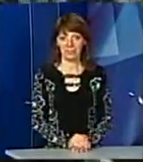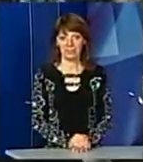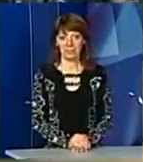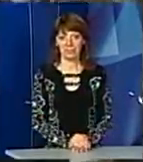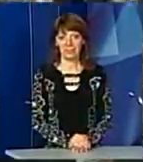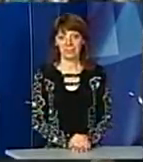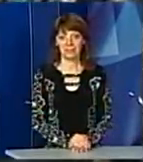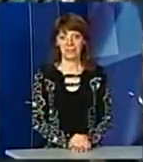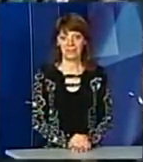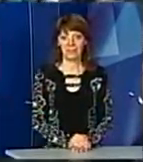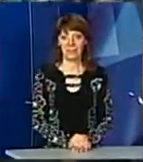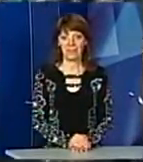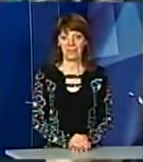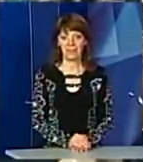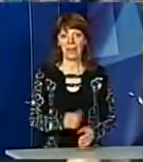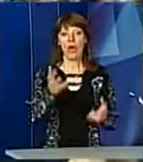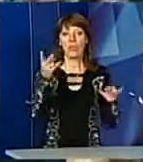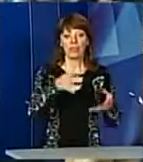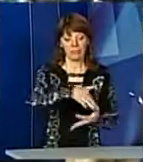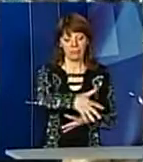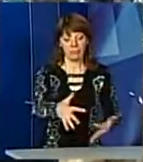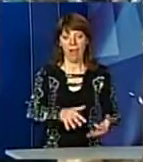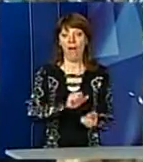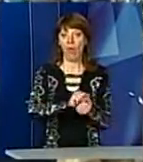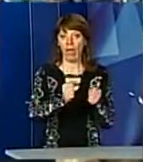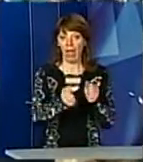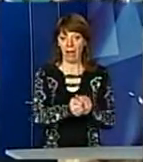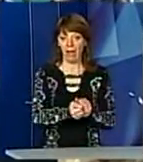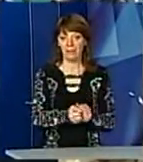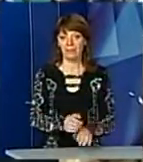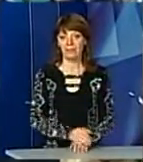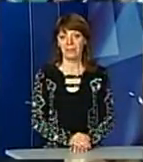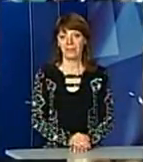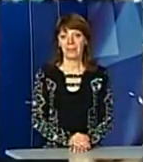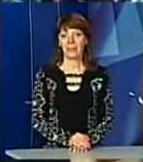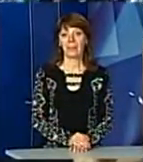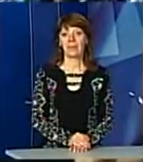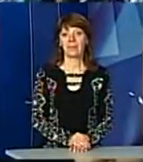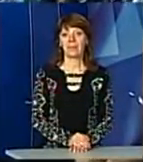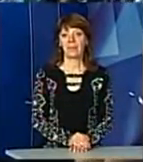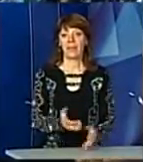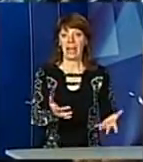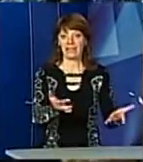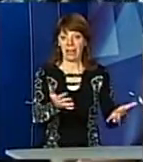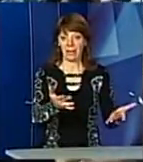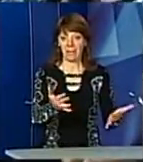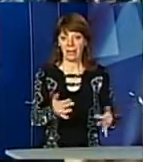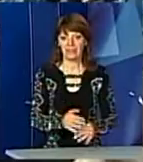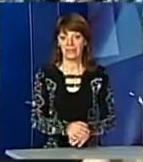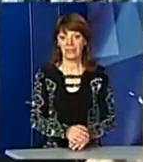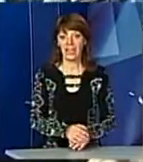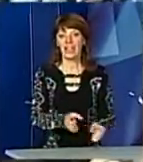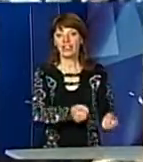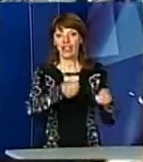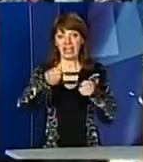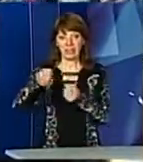Давайте розкажете нам, як вам Львівський. Надобився горн з вугіллям, десь хвилин 15 вода готувалася, після чого ми джезву зняли